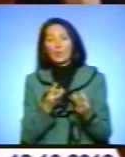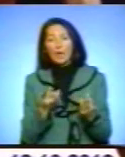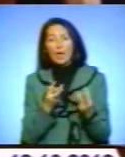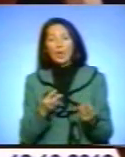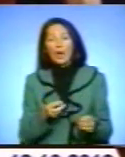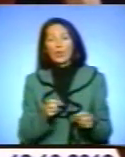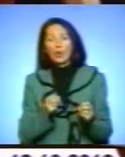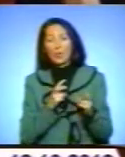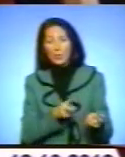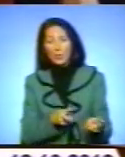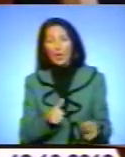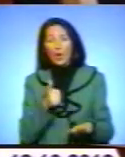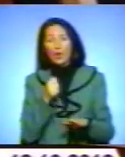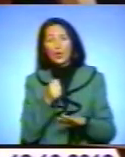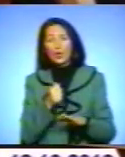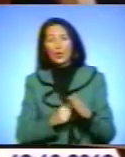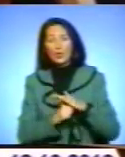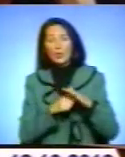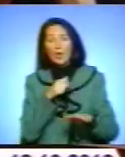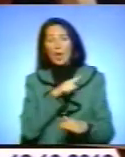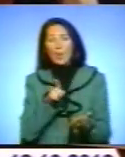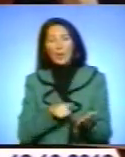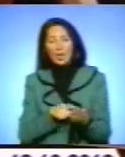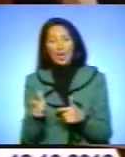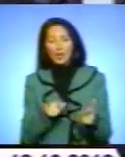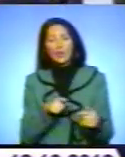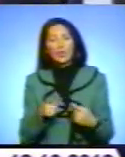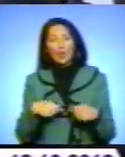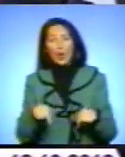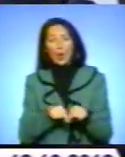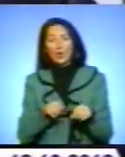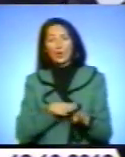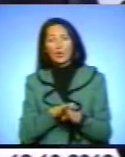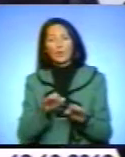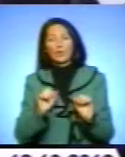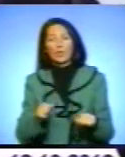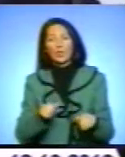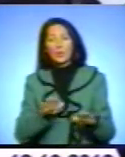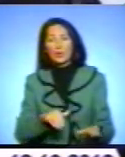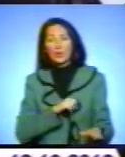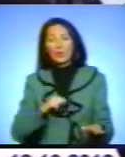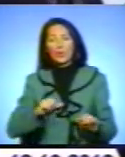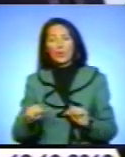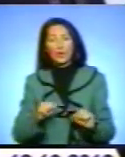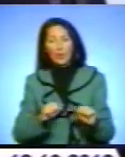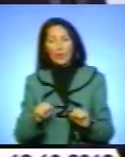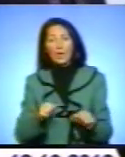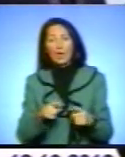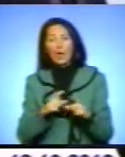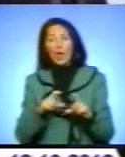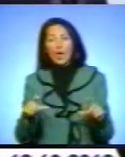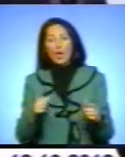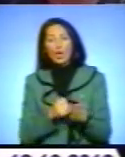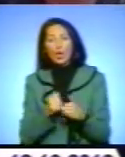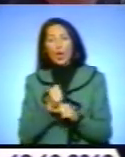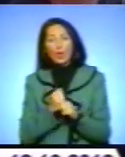яке розглянули учасники засідання – готовність органів виконавчої влади, місцевого самоврядування, об'єктів господарського комплексу області до